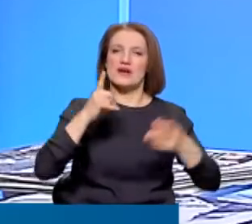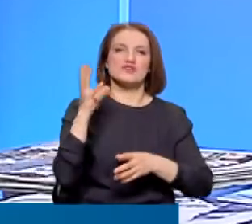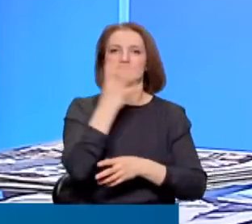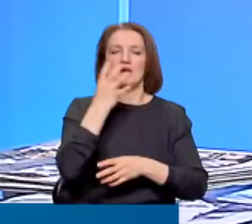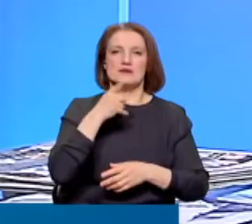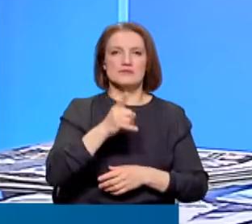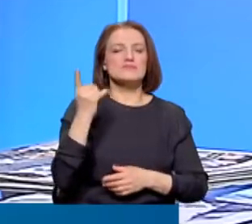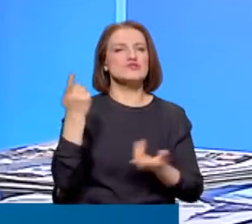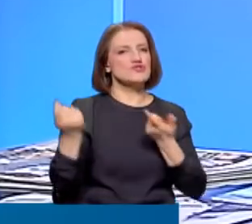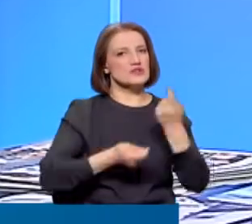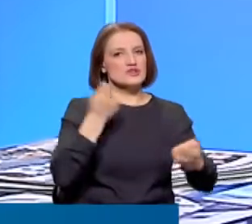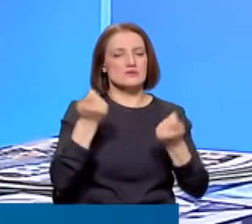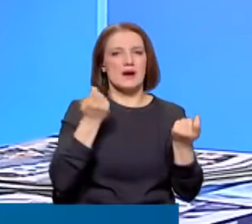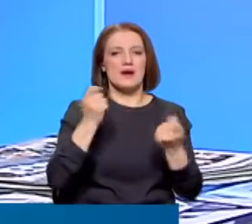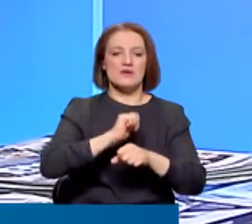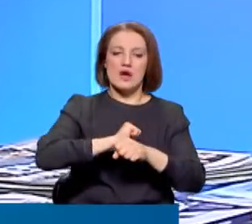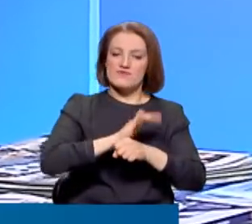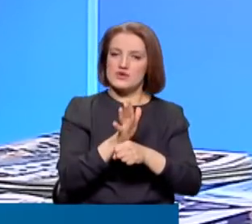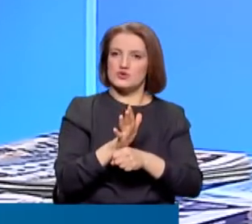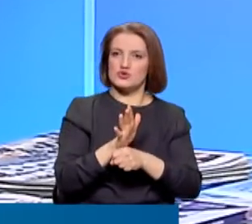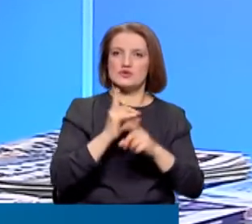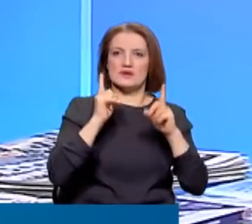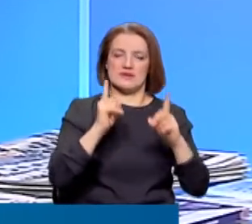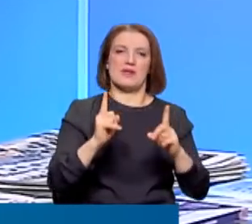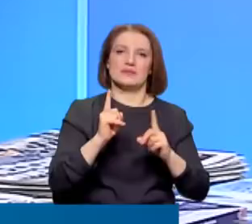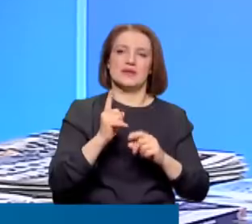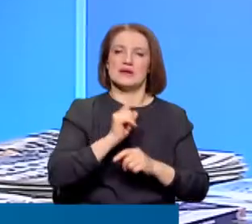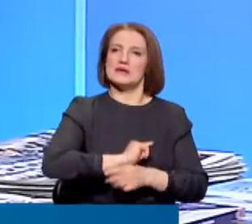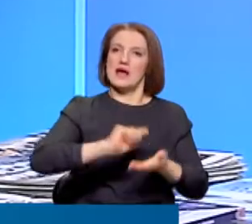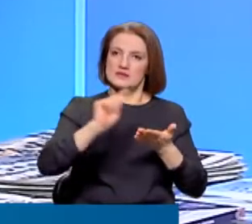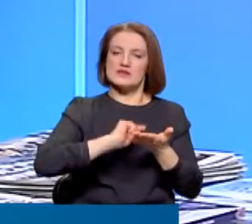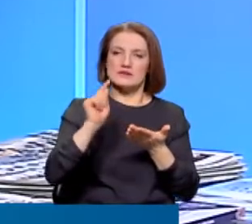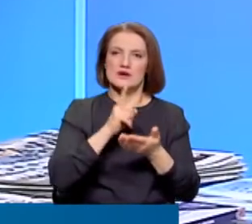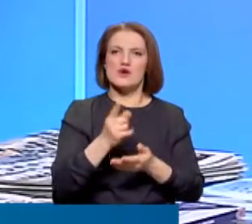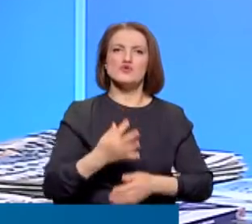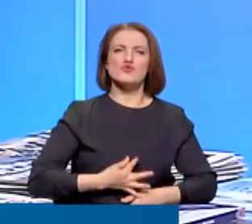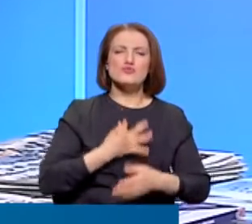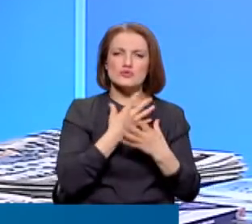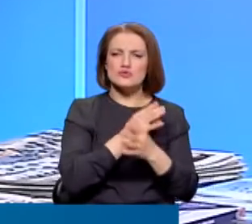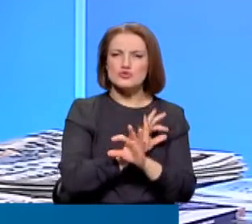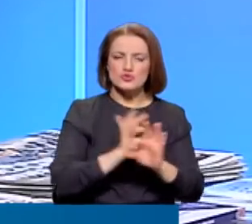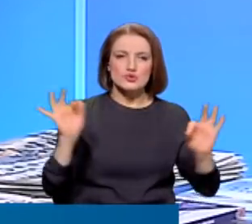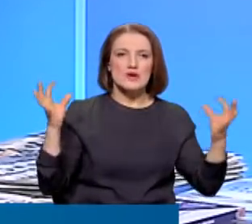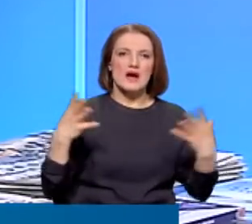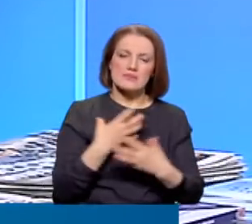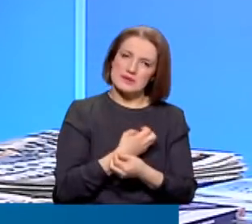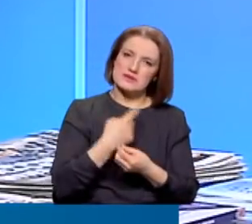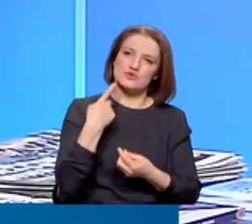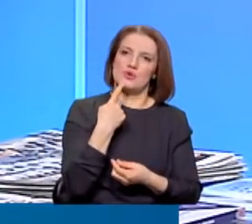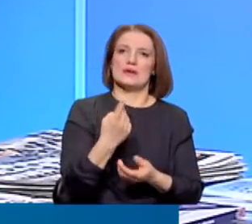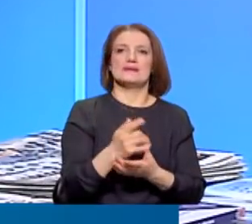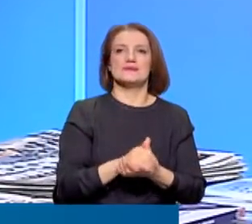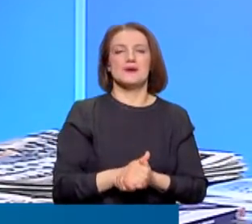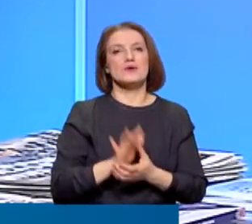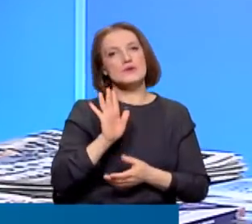şarkı bir single'ı çalışma pandeli döneminde yazdığını söyledi o dönemde bir umutsuzluğa kapıldığını ve ama